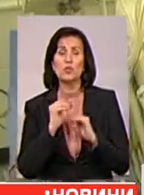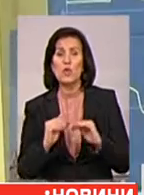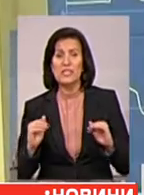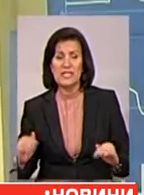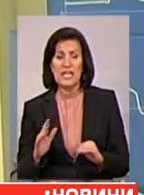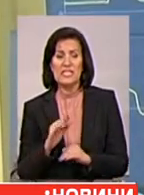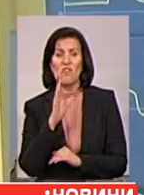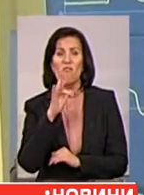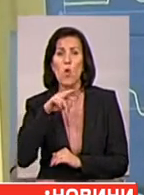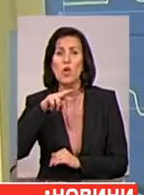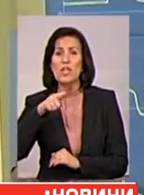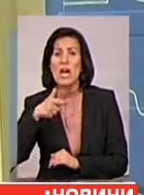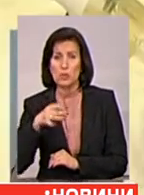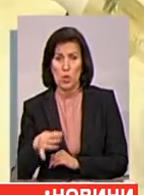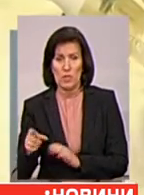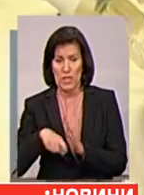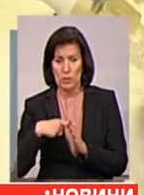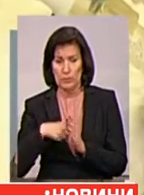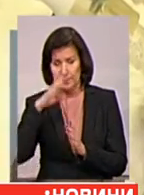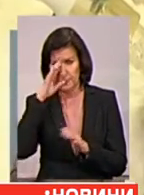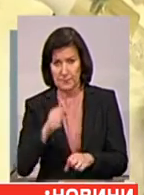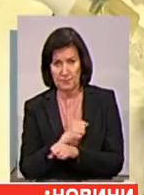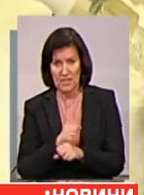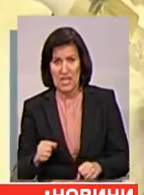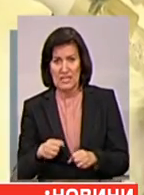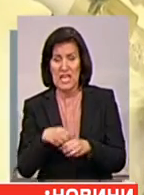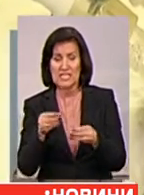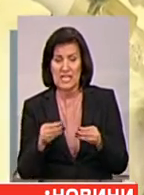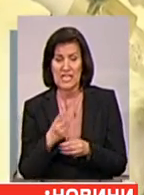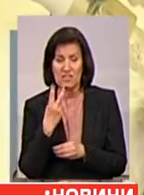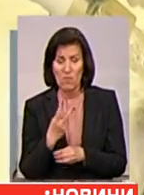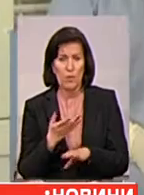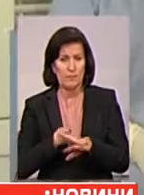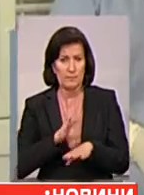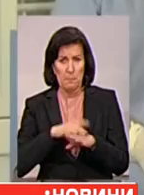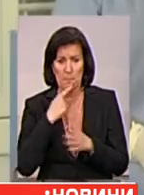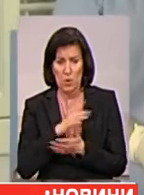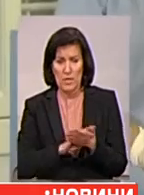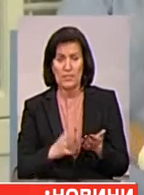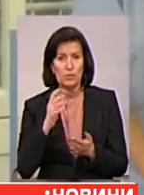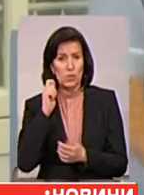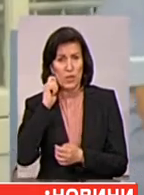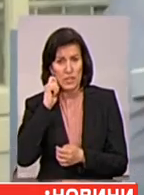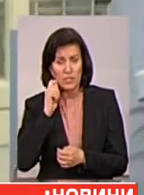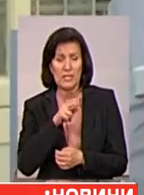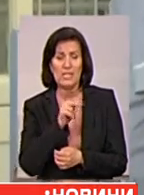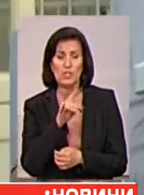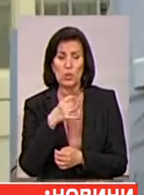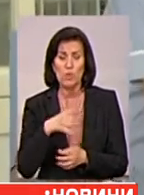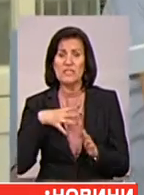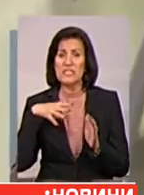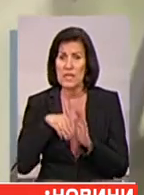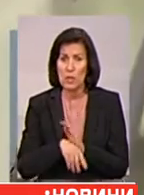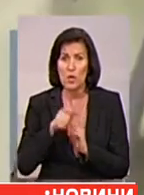із Володарського на Донеччині. Хлопці підірвалися на снаряді. Двоє зазнали тяжких поранень. Чотирирічний Данилко Нижниковський